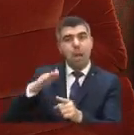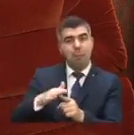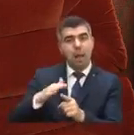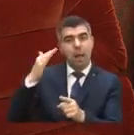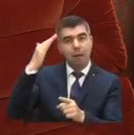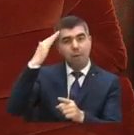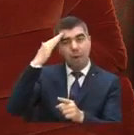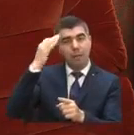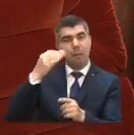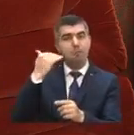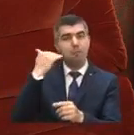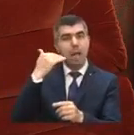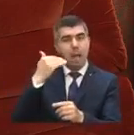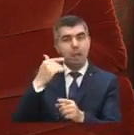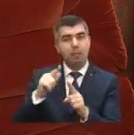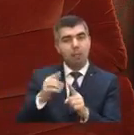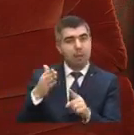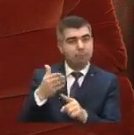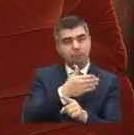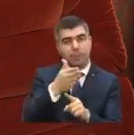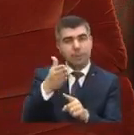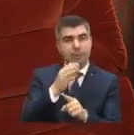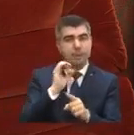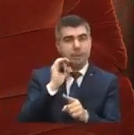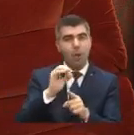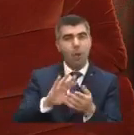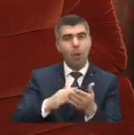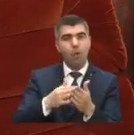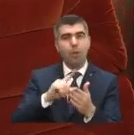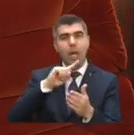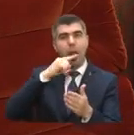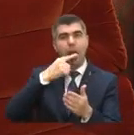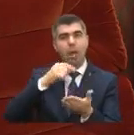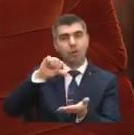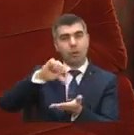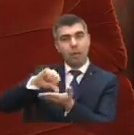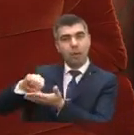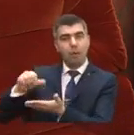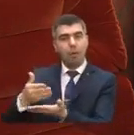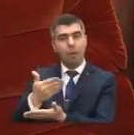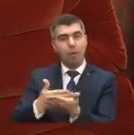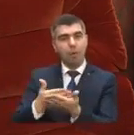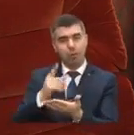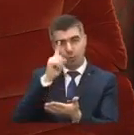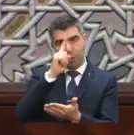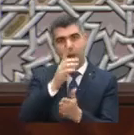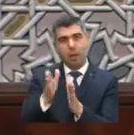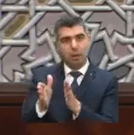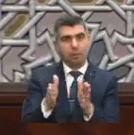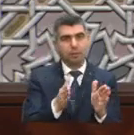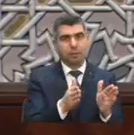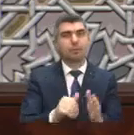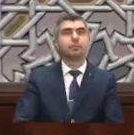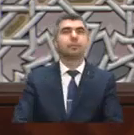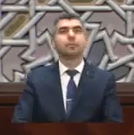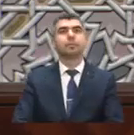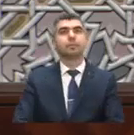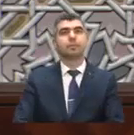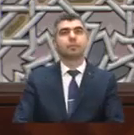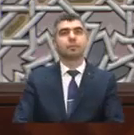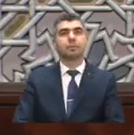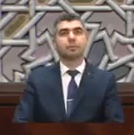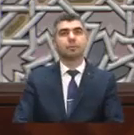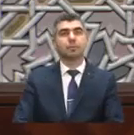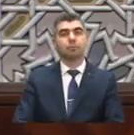فيه امكانيه اننا نمروا عبر الرشيديه اللي هو في الدراسه التعريفيه اللي هي في طور الانجاز. شكرا. شكرا. تعقيب السيد